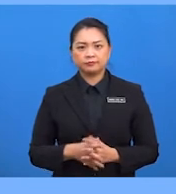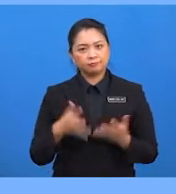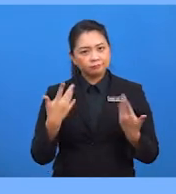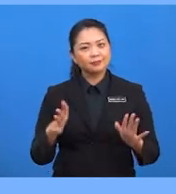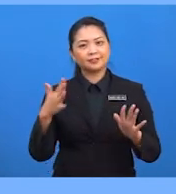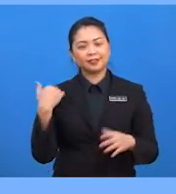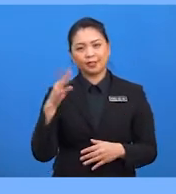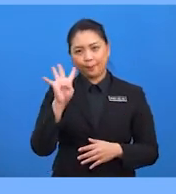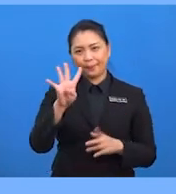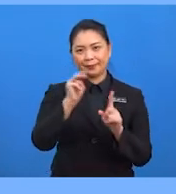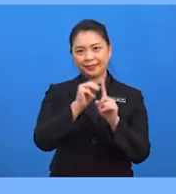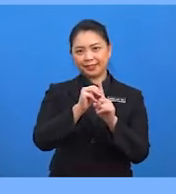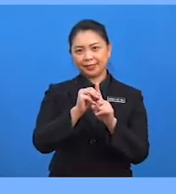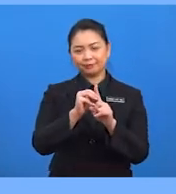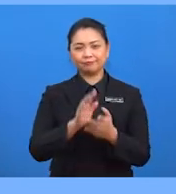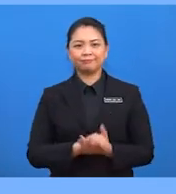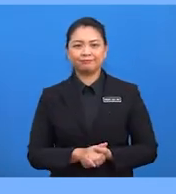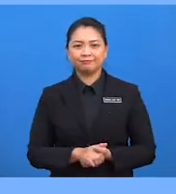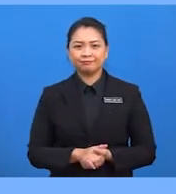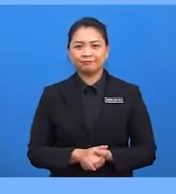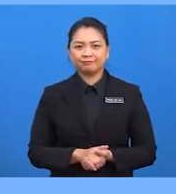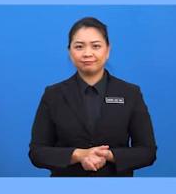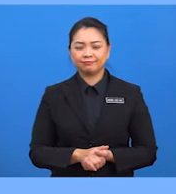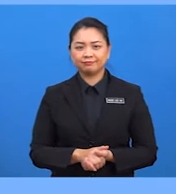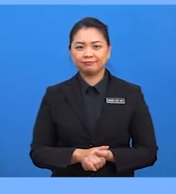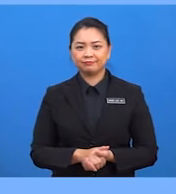Cukup 4 markah.